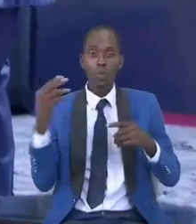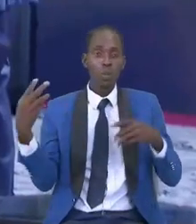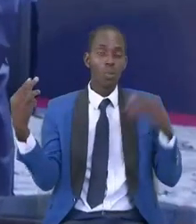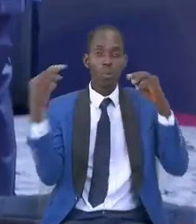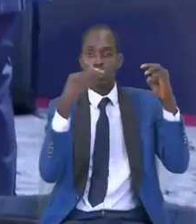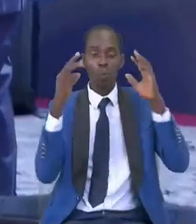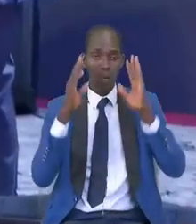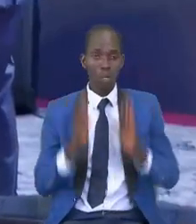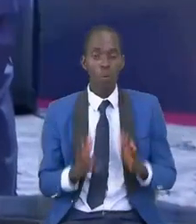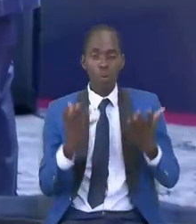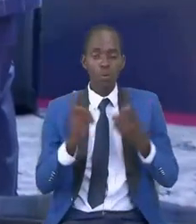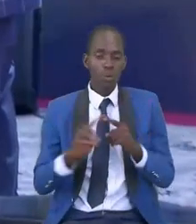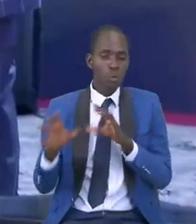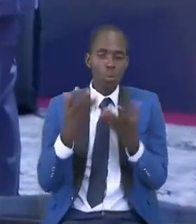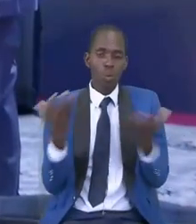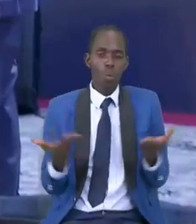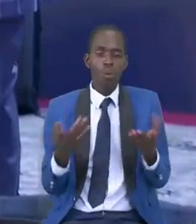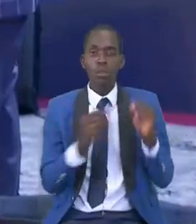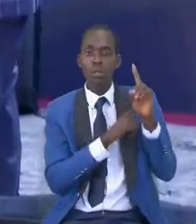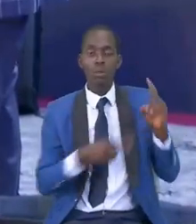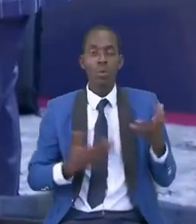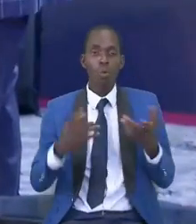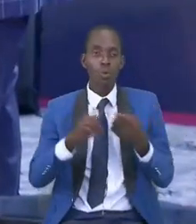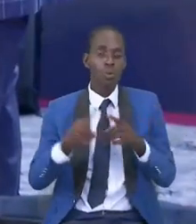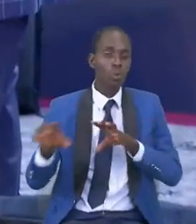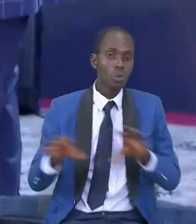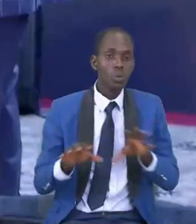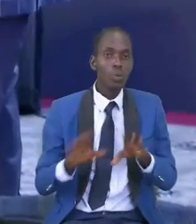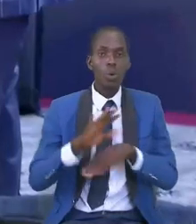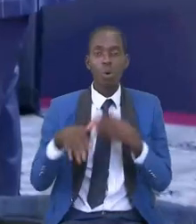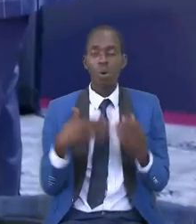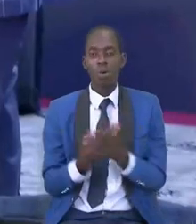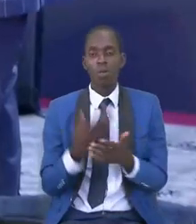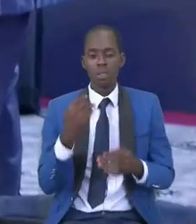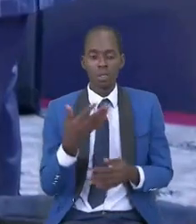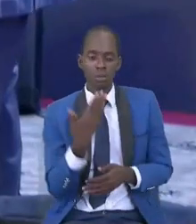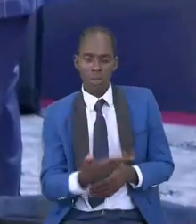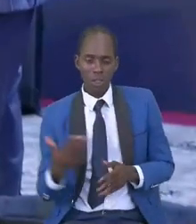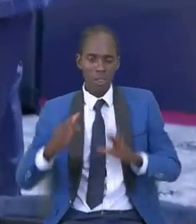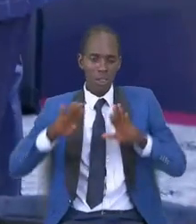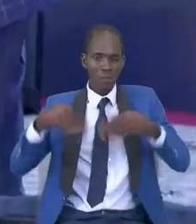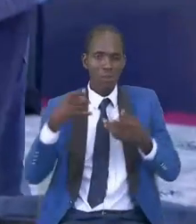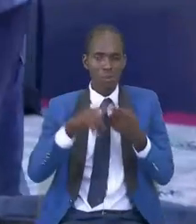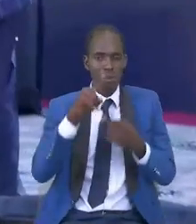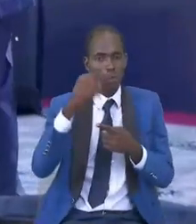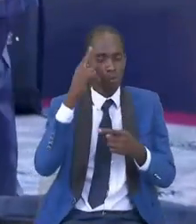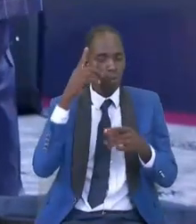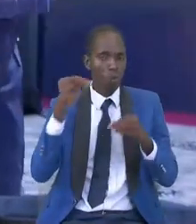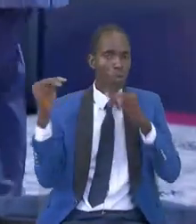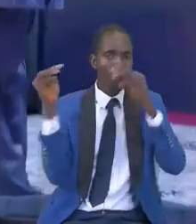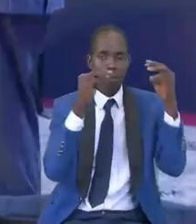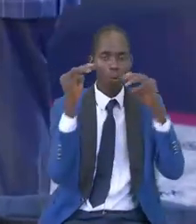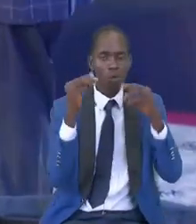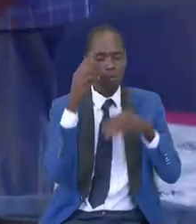guerrier, et fais ce que Dieu t'appelle à faire. Toutes les armes qu'il t'a données, toutes les choses qu'il